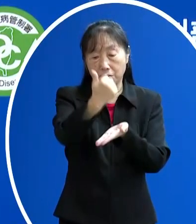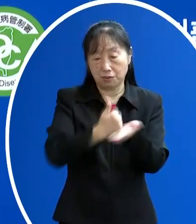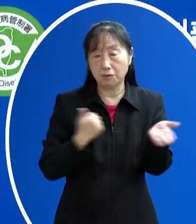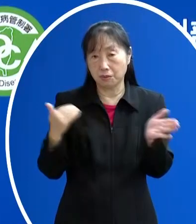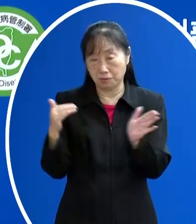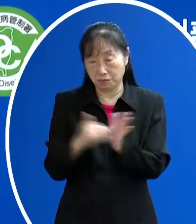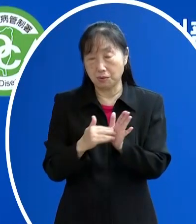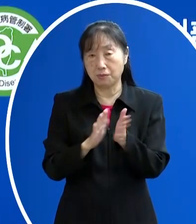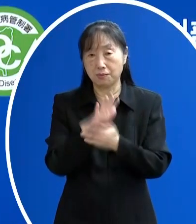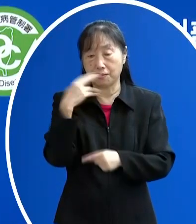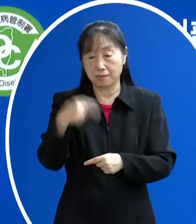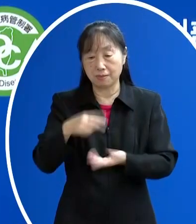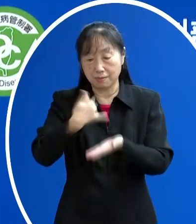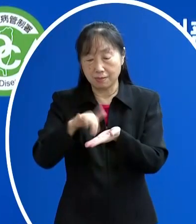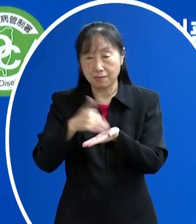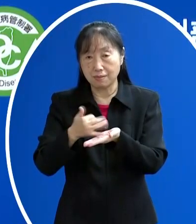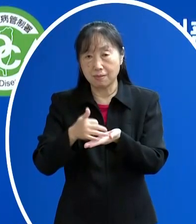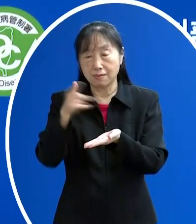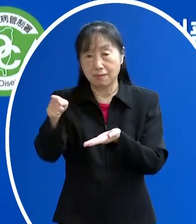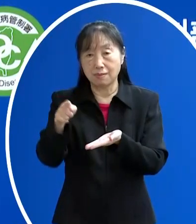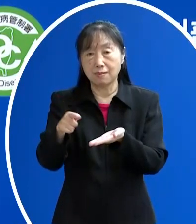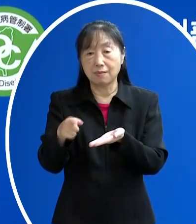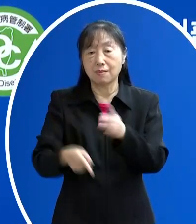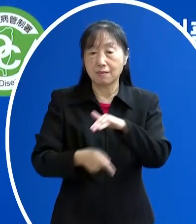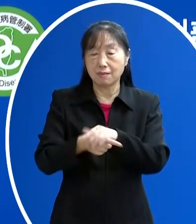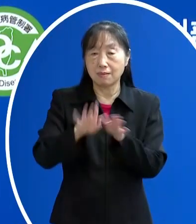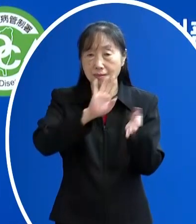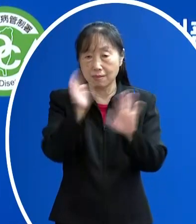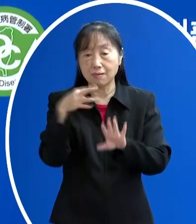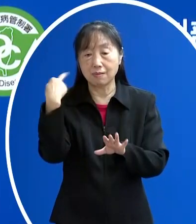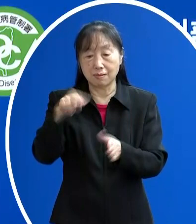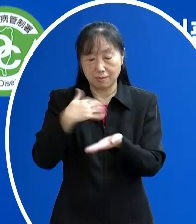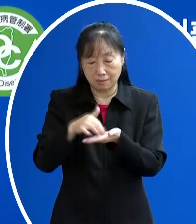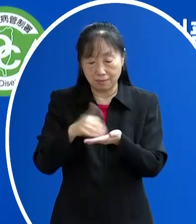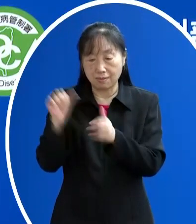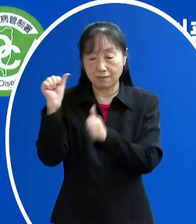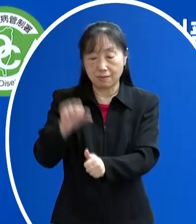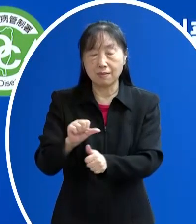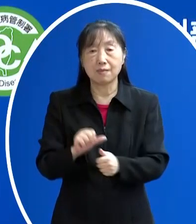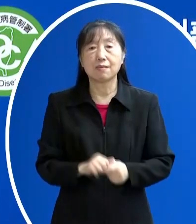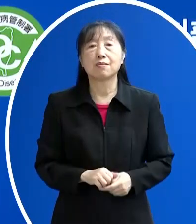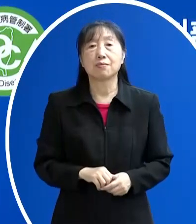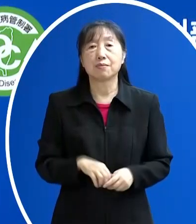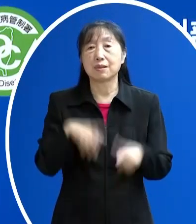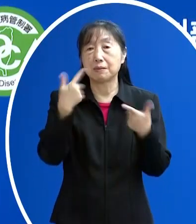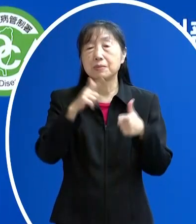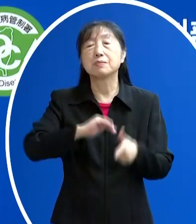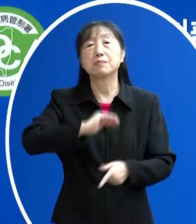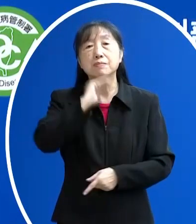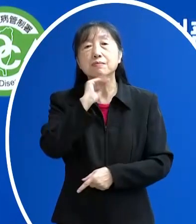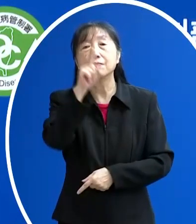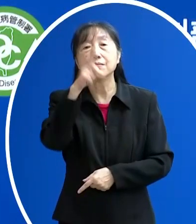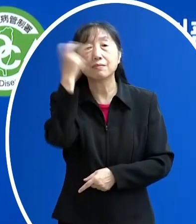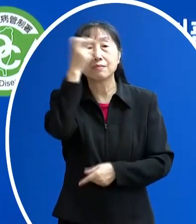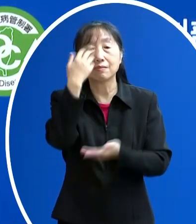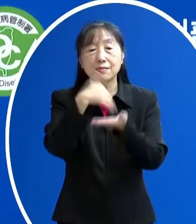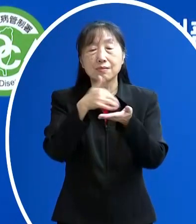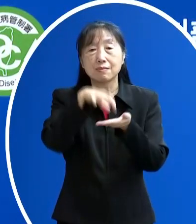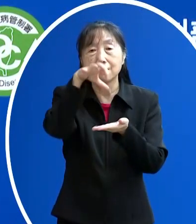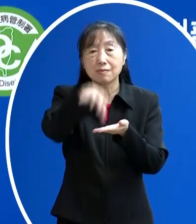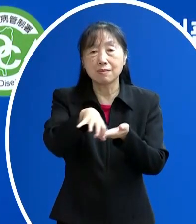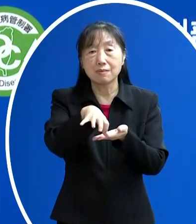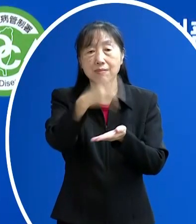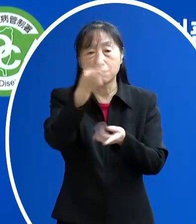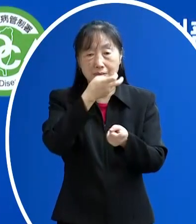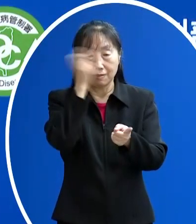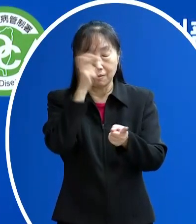计。那他有所谓的违约的部分再去计罚。我想这个并不是因为说审计部来这个查